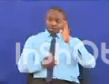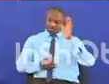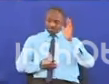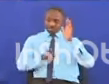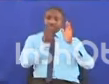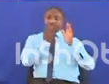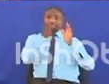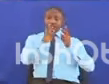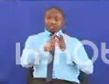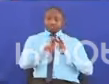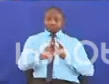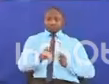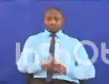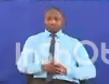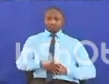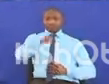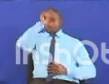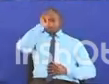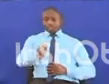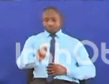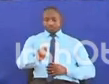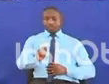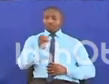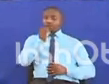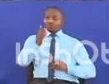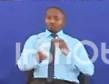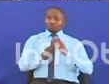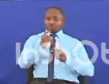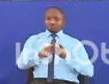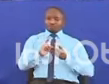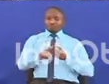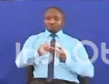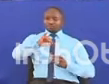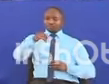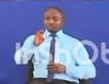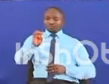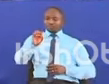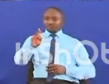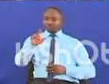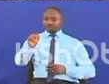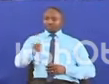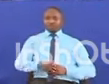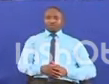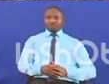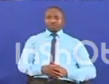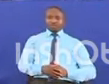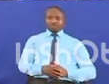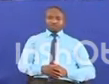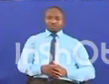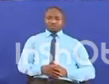wa kulipa, ndio maana zinaiba. Mheshimiwa Akunti Majala, kuna taarifa kutoka kwa Mheshimiwa Jessica Msamba Tavangu. Mheshimiwa